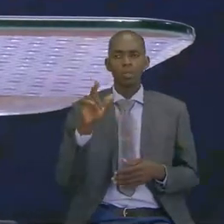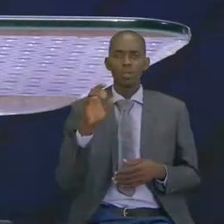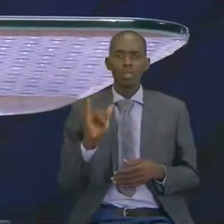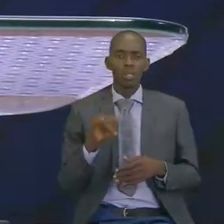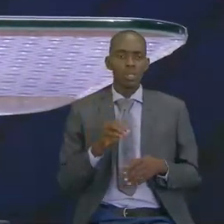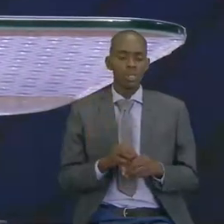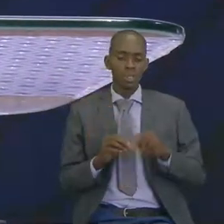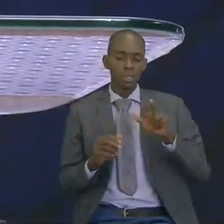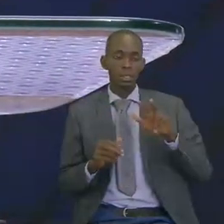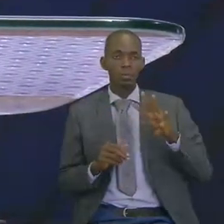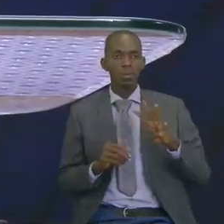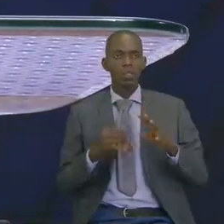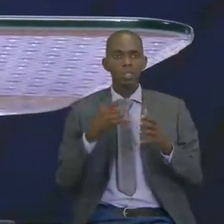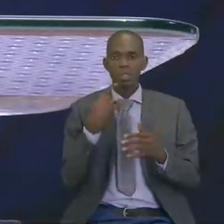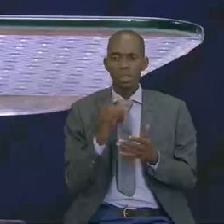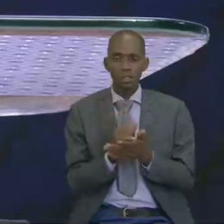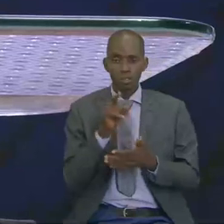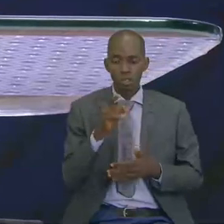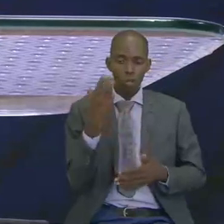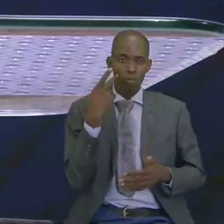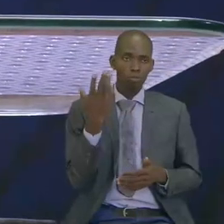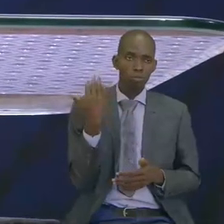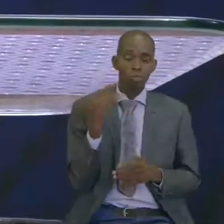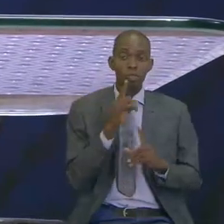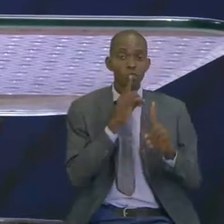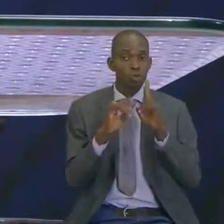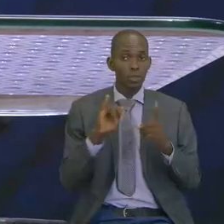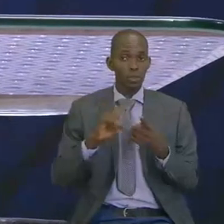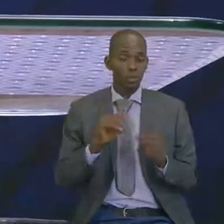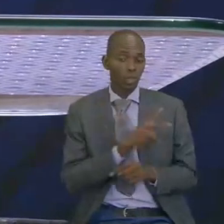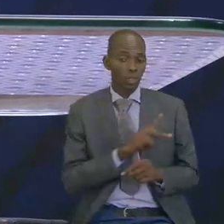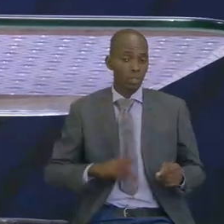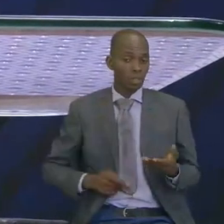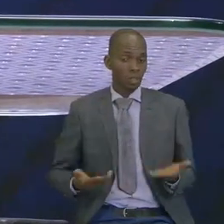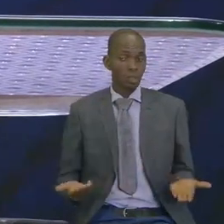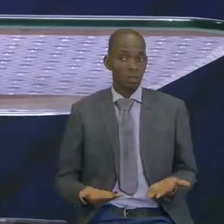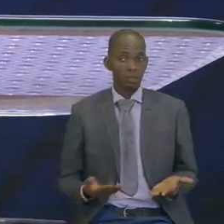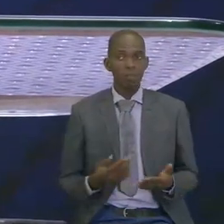34 dit, tu regardais, il parlait à Nebuchadnezzar le roi,